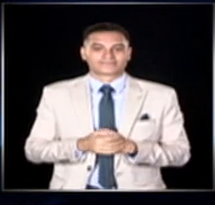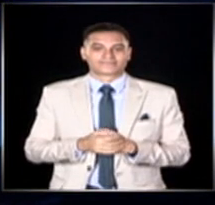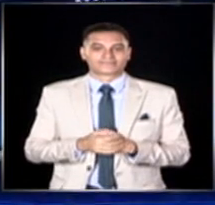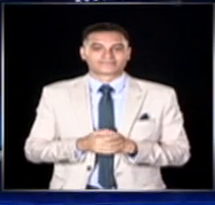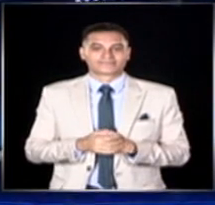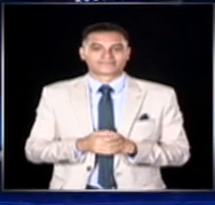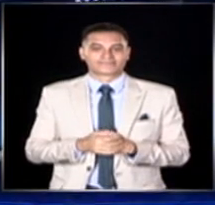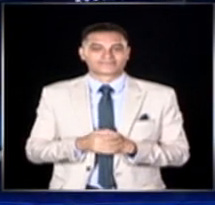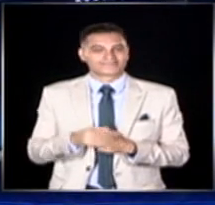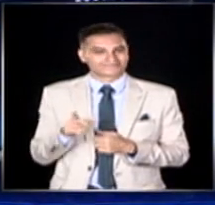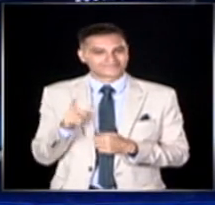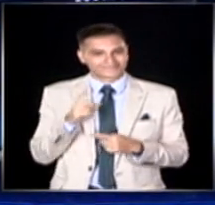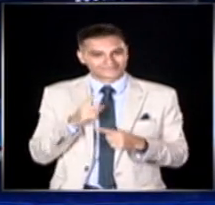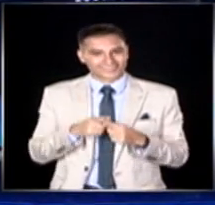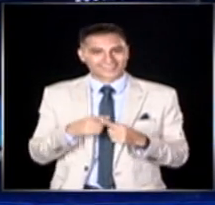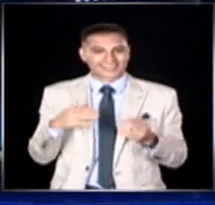هنا هنا تفضلي هنا.